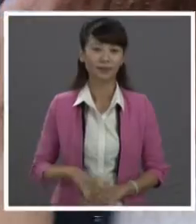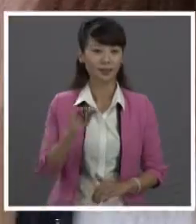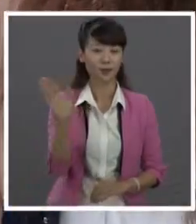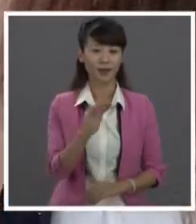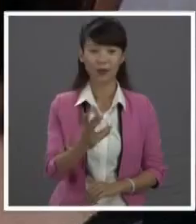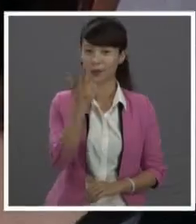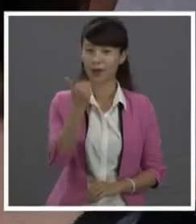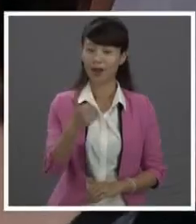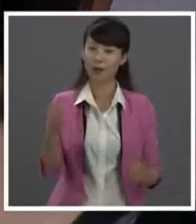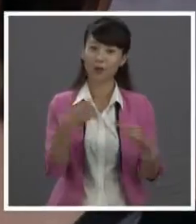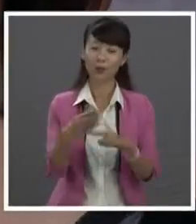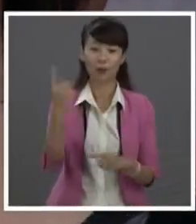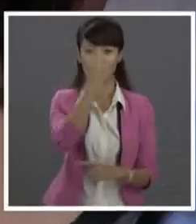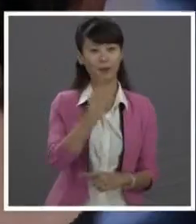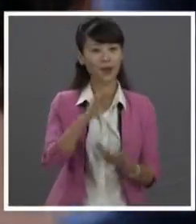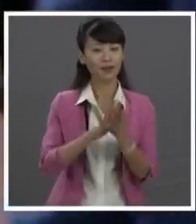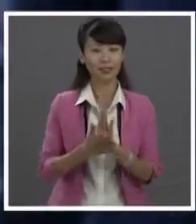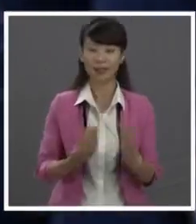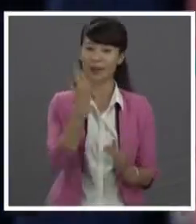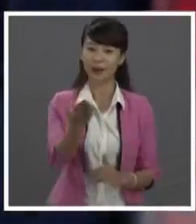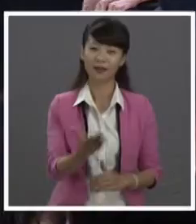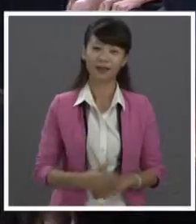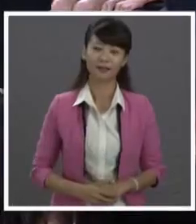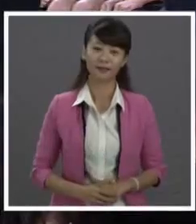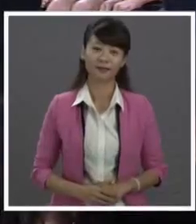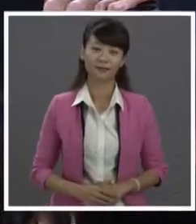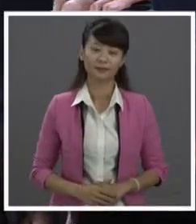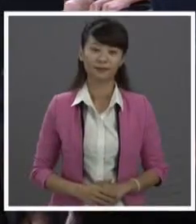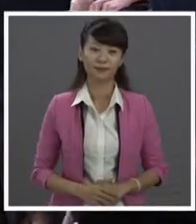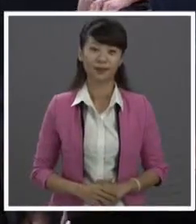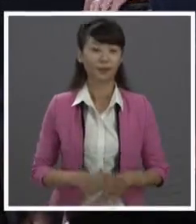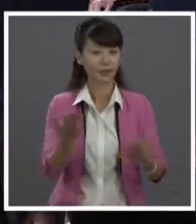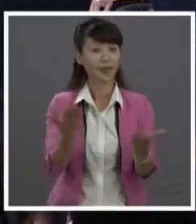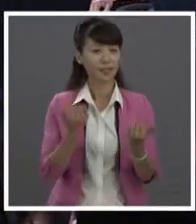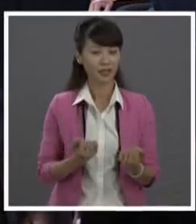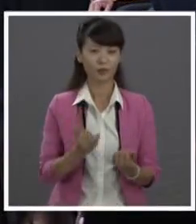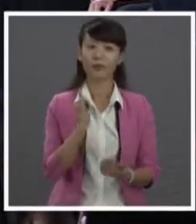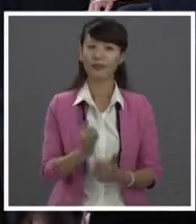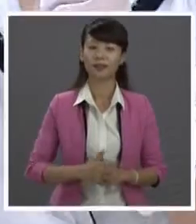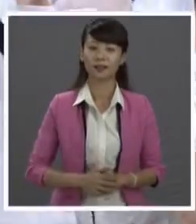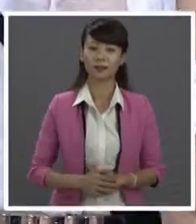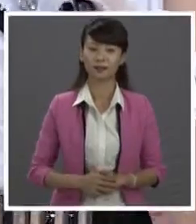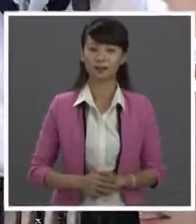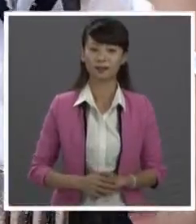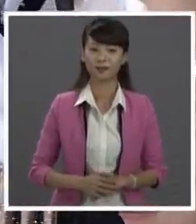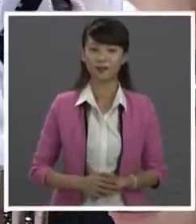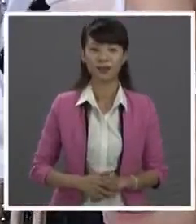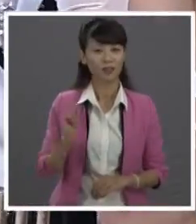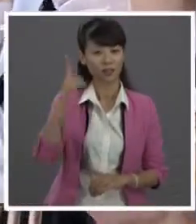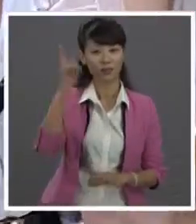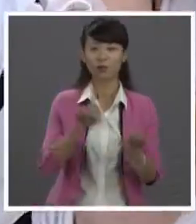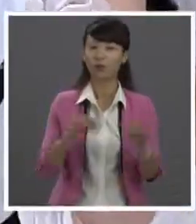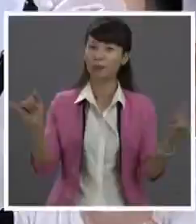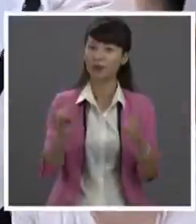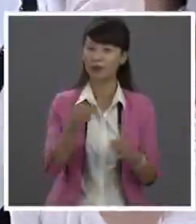哇。也可以的， 他们可以接收得到。就是如果你没有时间学手语的话，但是你们生活中会碰到这样的聋哑孩子的话，其实我很漂亮，